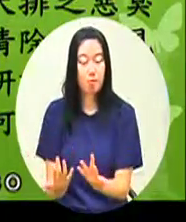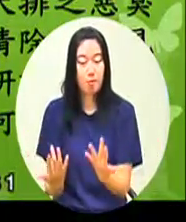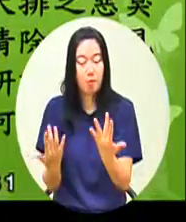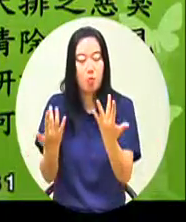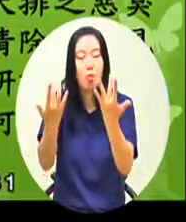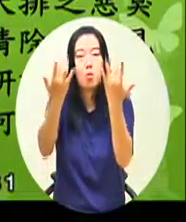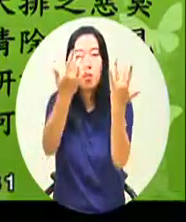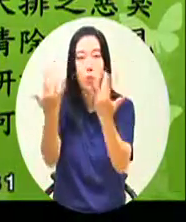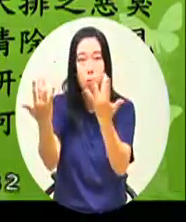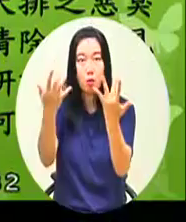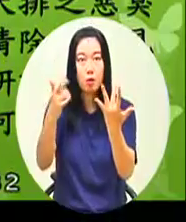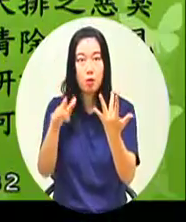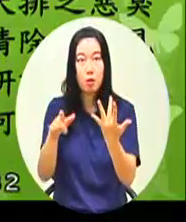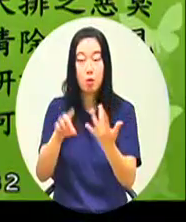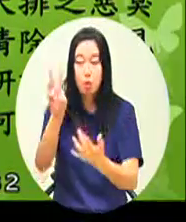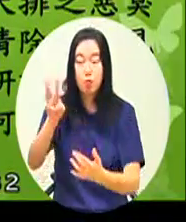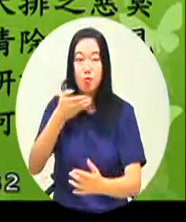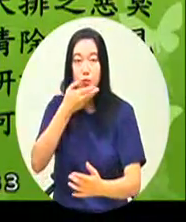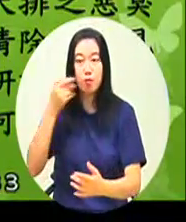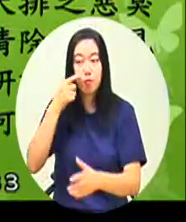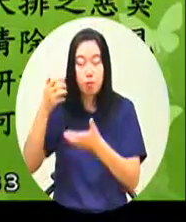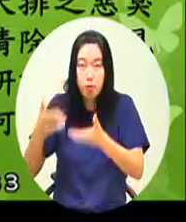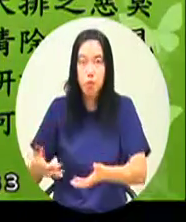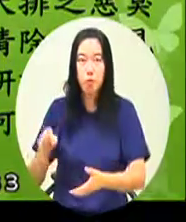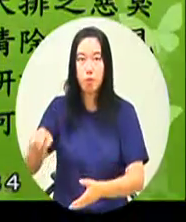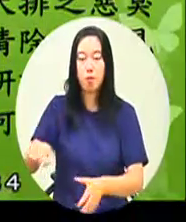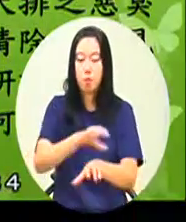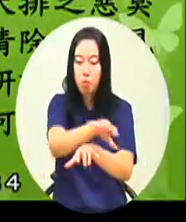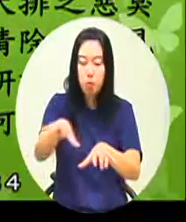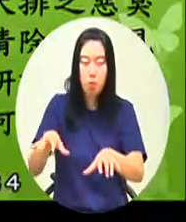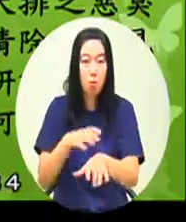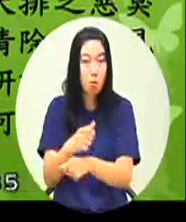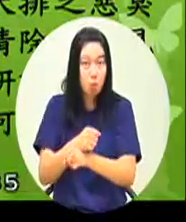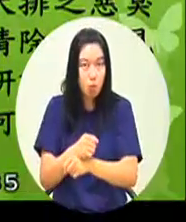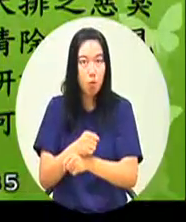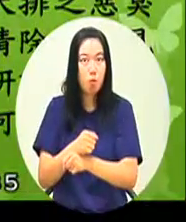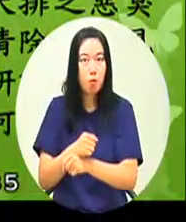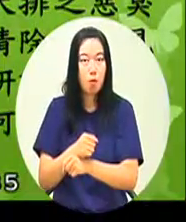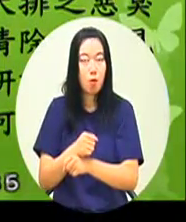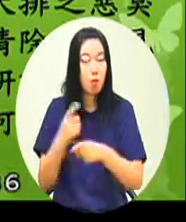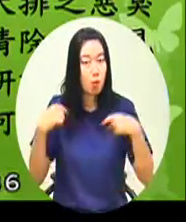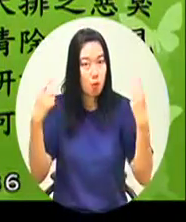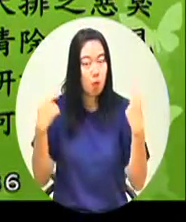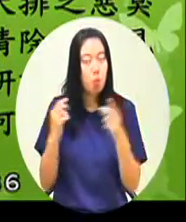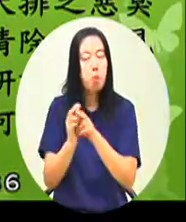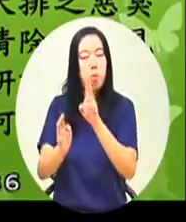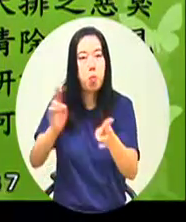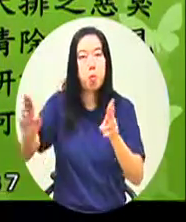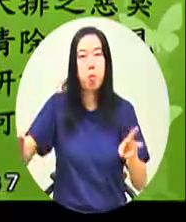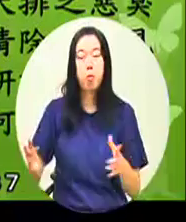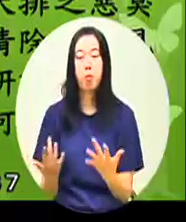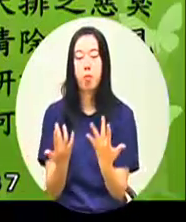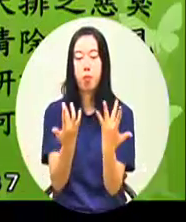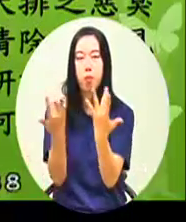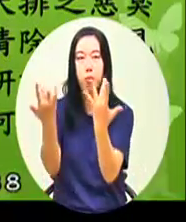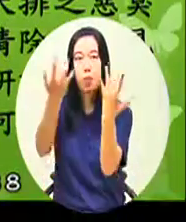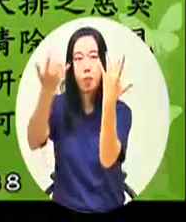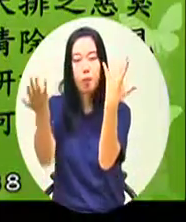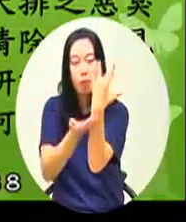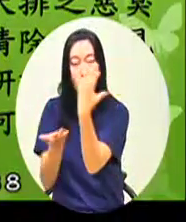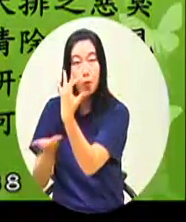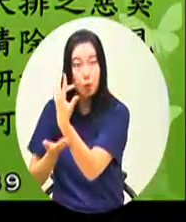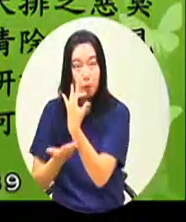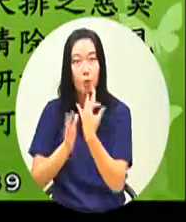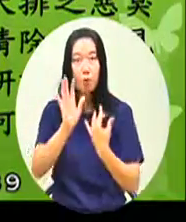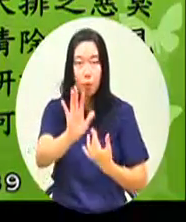为当然咱嘴里是非常重视这个环境嘛，是会定派人来去甲遮臭啊除掉。但这臭啊除